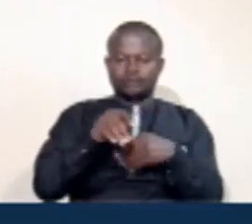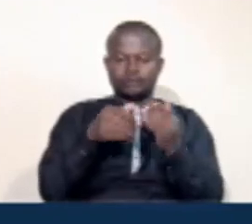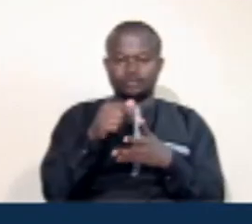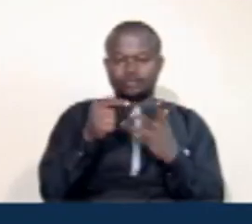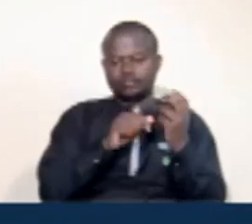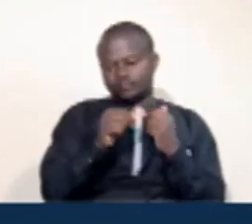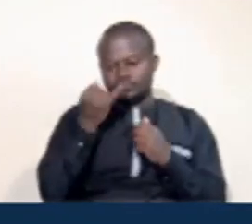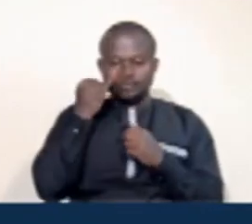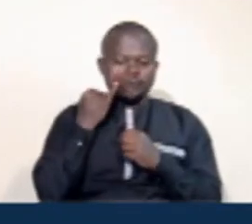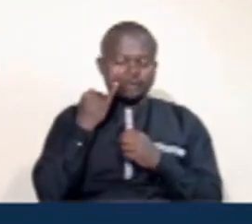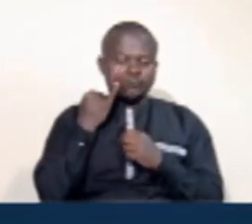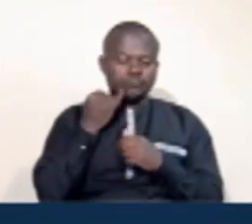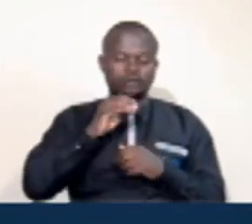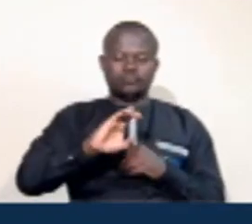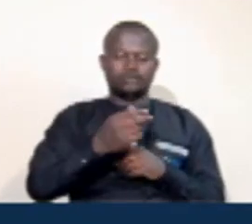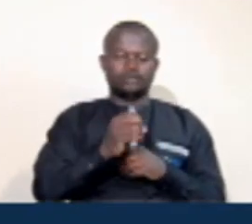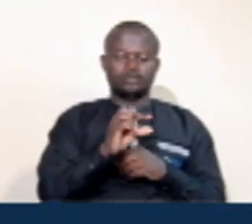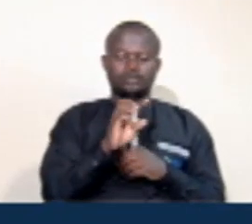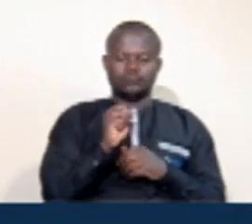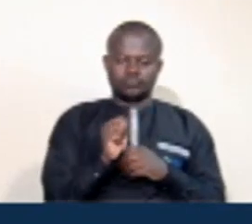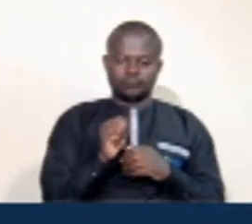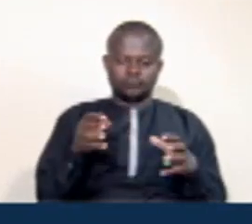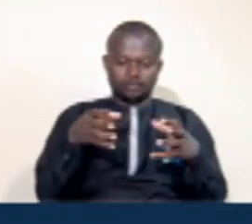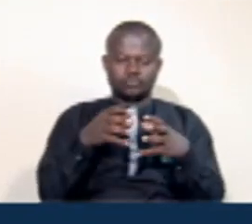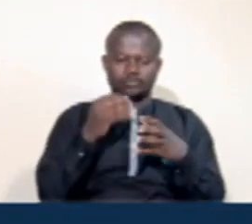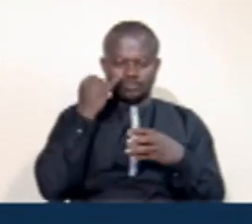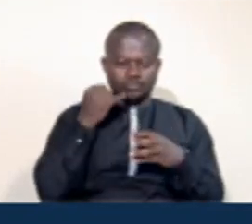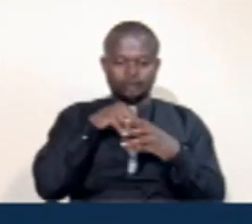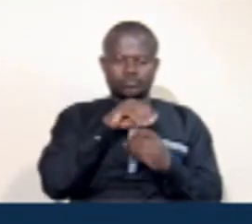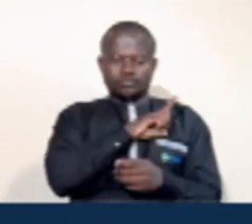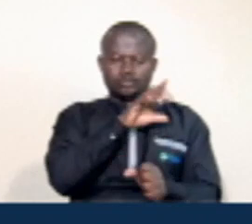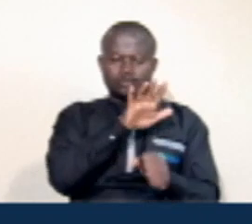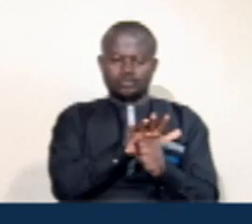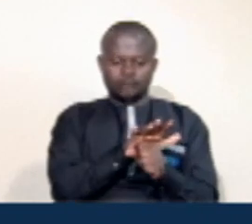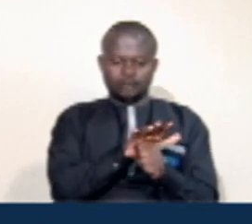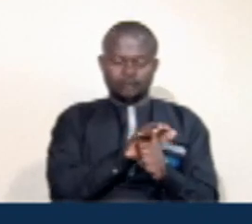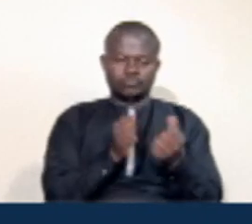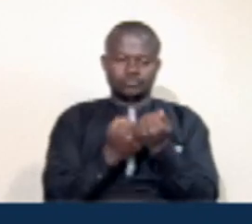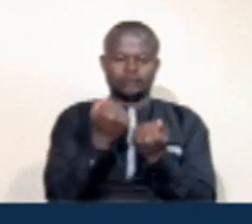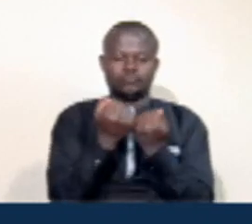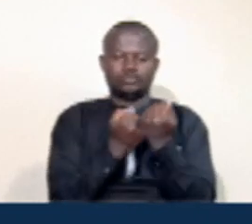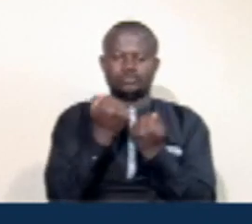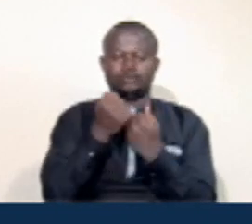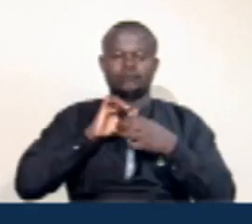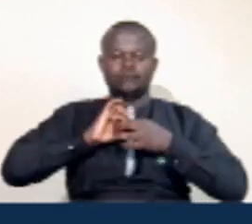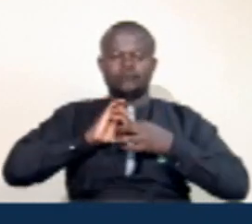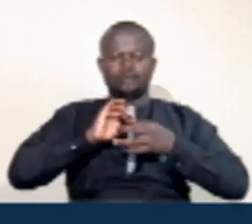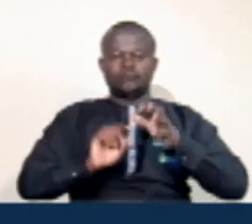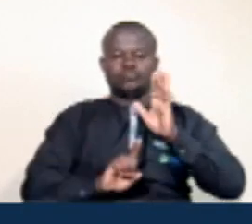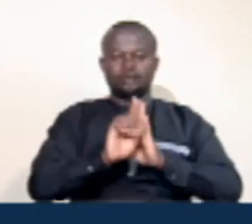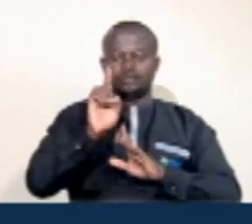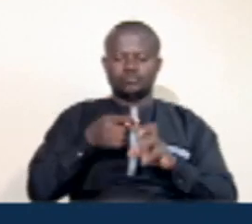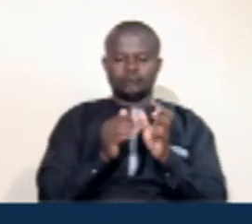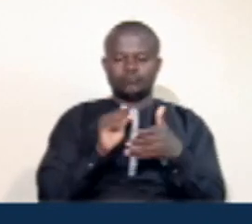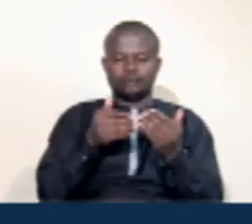kintu gikomeye Commonwealth ni huriro rikomeye ribonekamo amahirwe menshi ubuhahirane n'ubufatanye mu iterambere